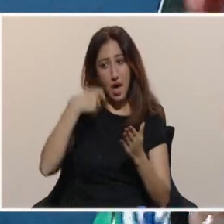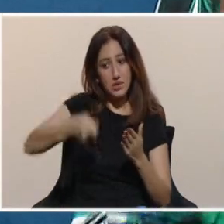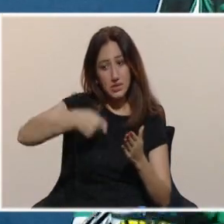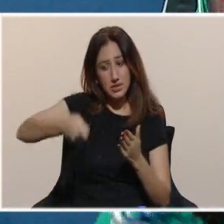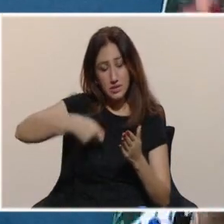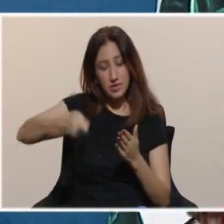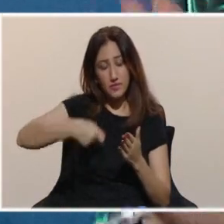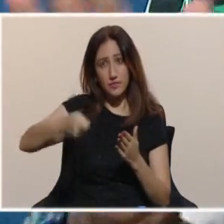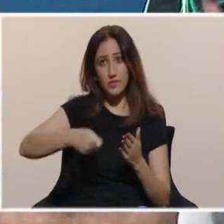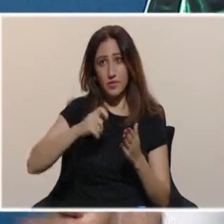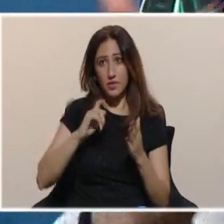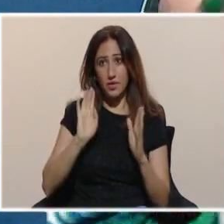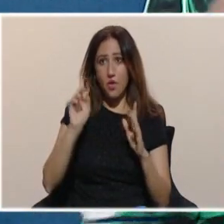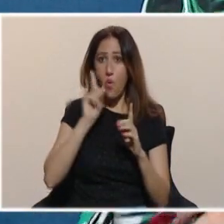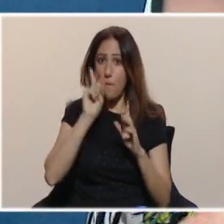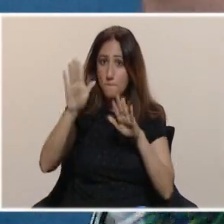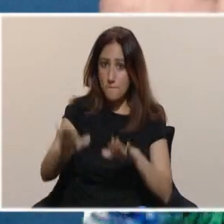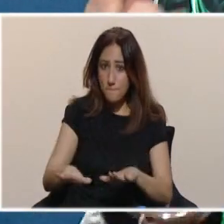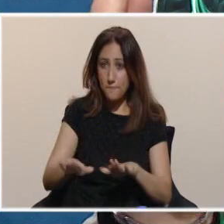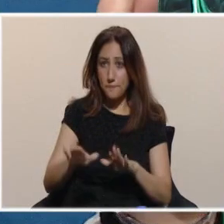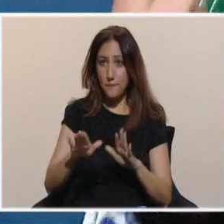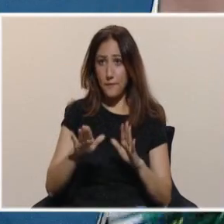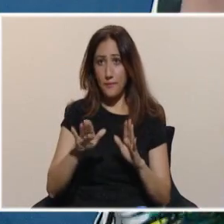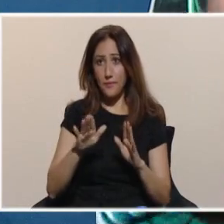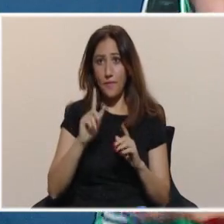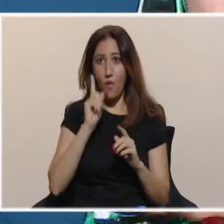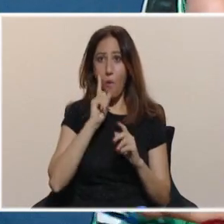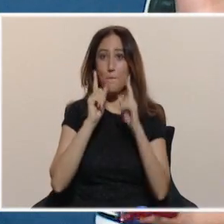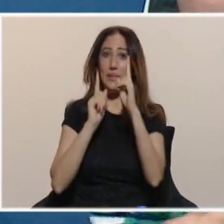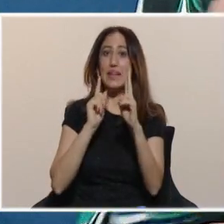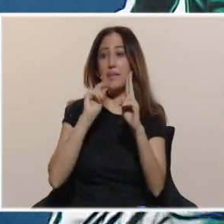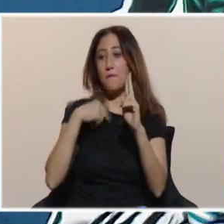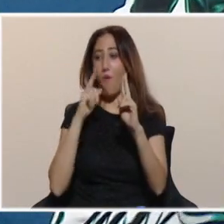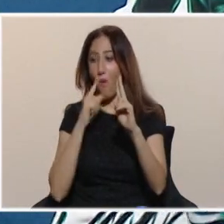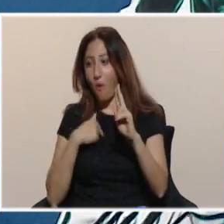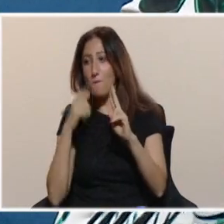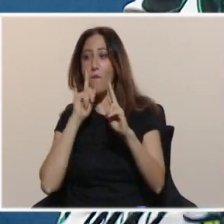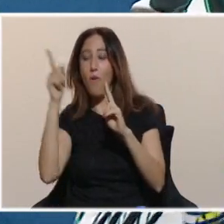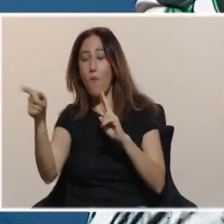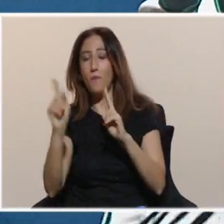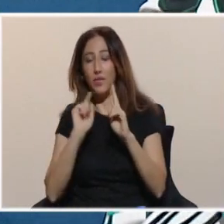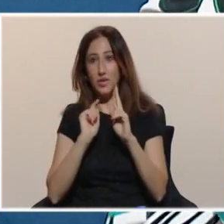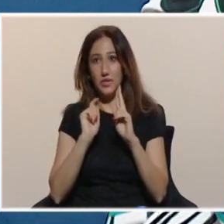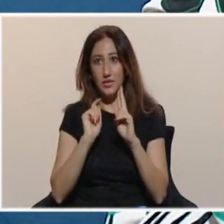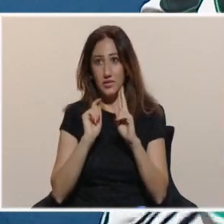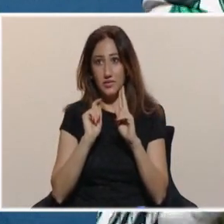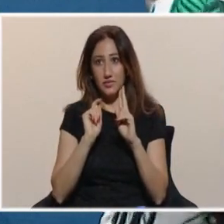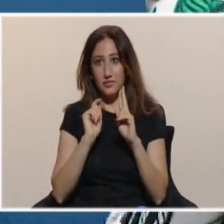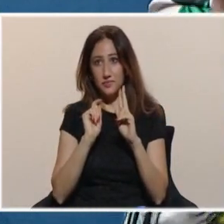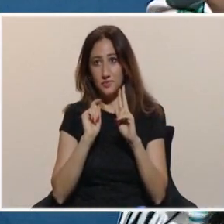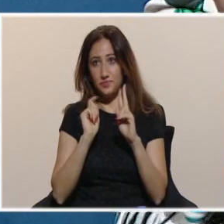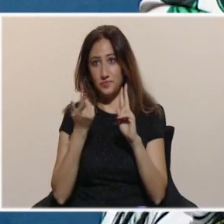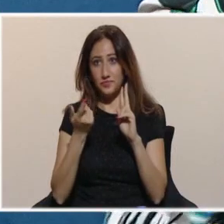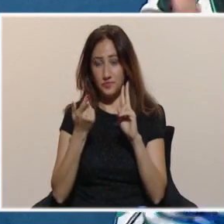عليه وانا كل حاجه، وانت معايا وبابا ده يبقى بدل ما يبقى عنده ام واحده يبقى عنده امين، لان انا ما اقدرش، انا مش متجوزه، ما اقدرش